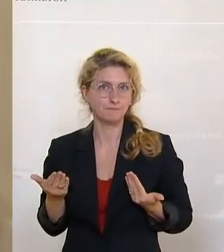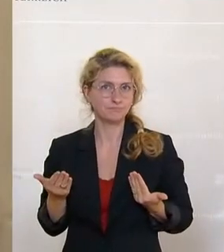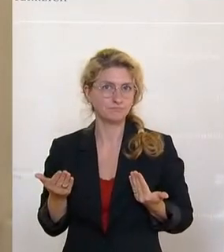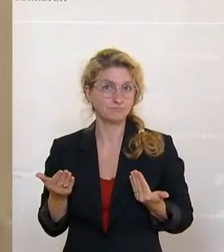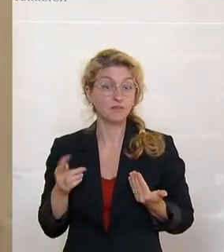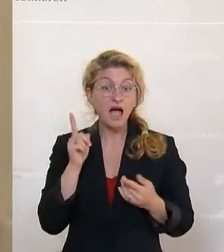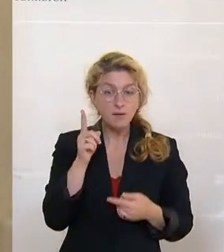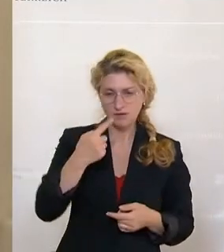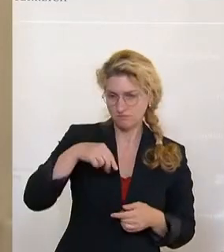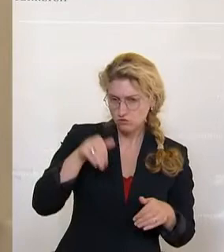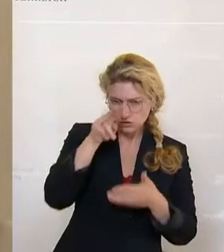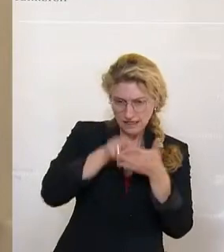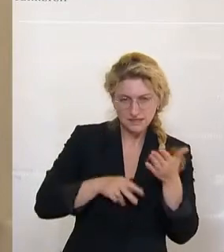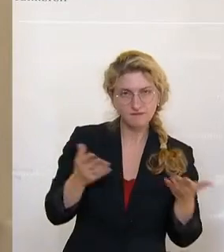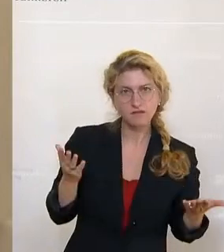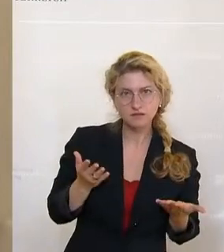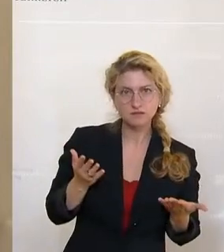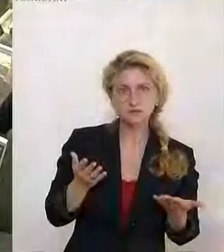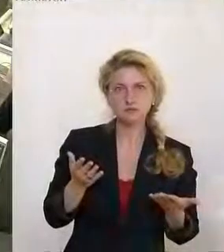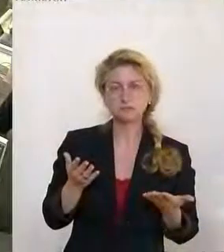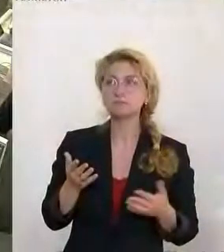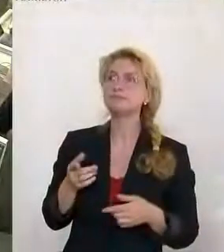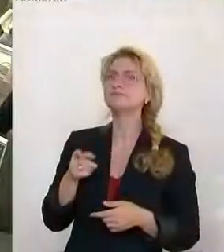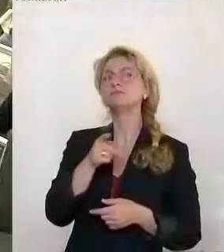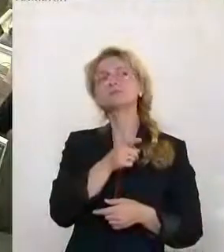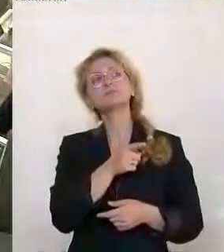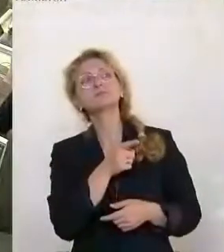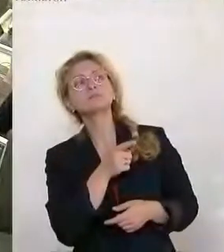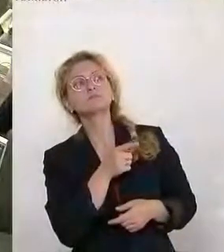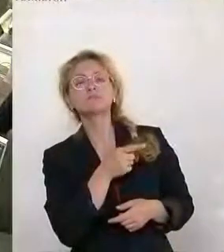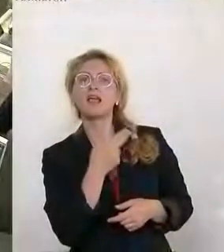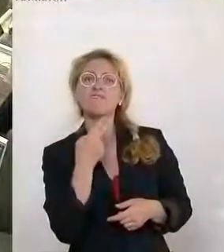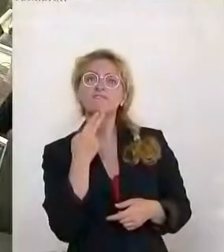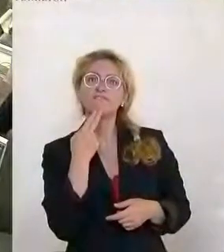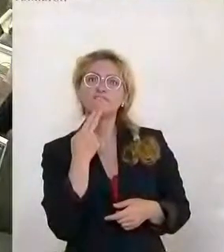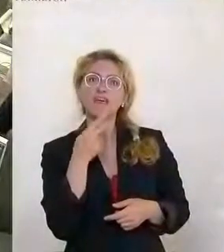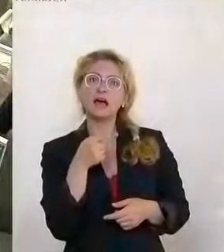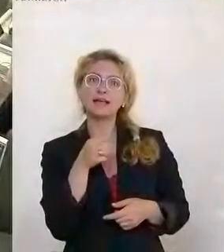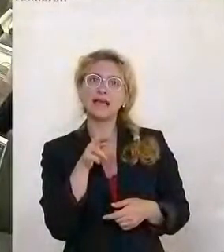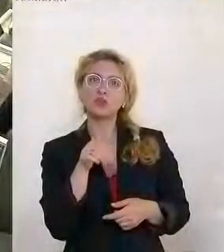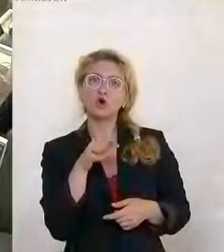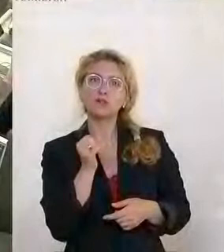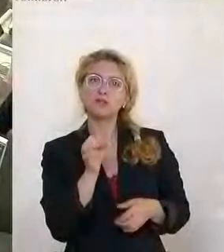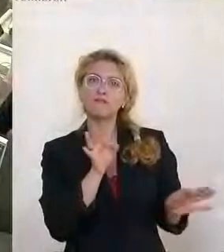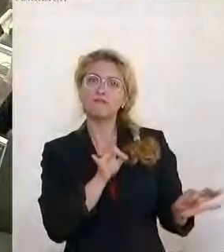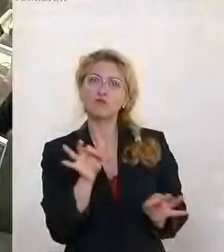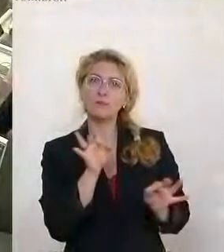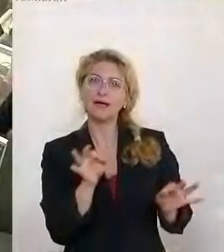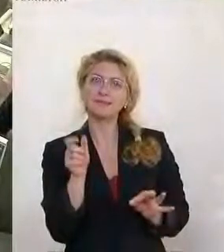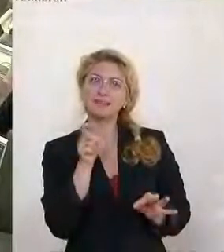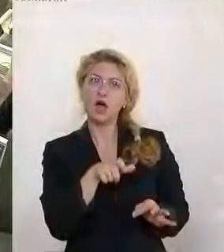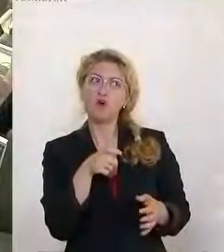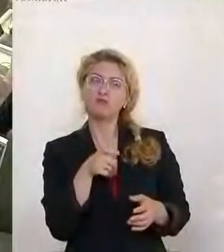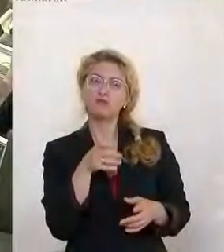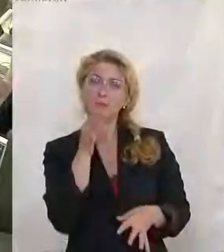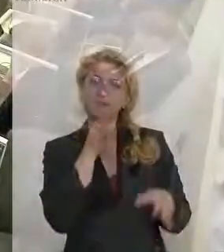aber lesen? Wer vorbereitet Gernot auf die Vernehmung? Schrieb Christian Pilnatschek und gemeint hat er Gernot Blümel. Nur